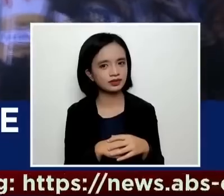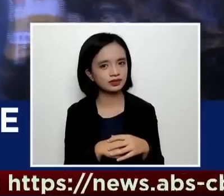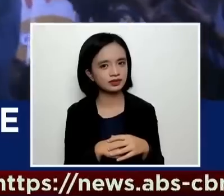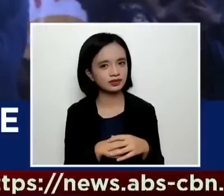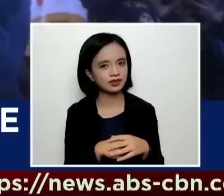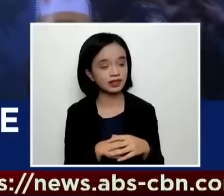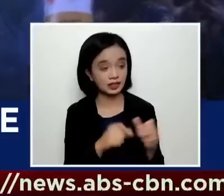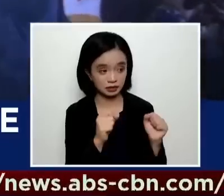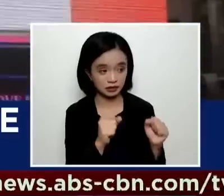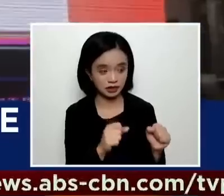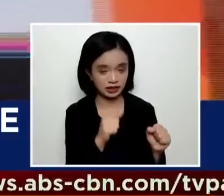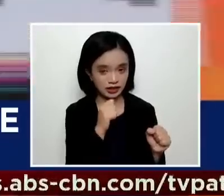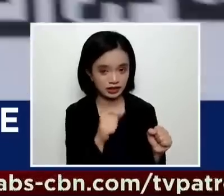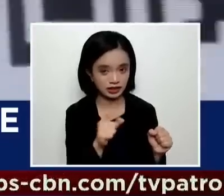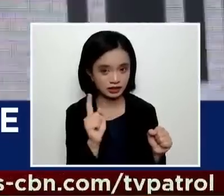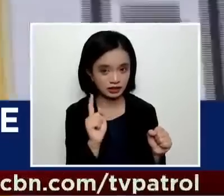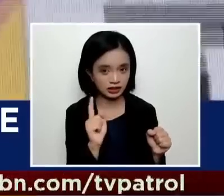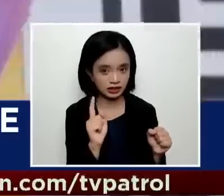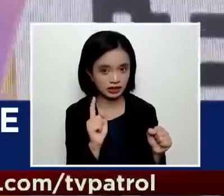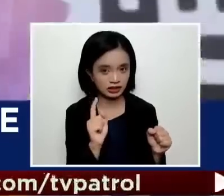Can you be my date for the Star Magical